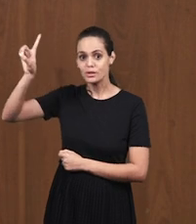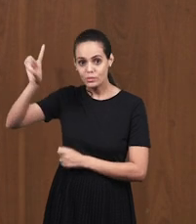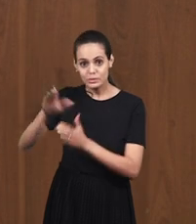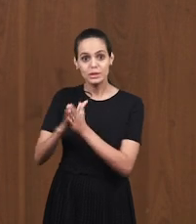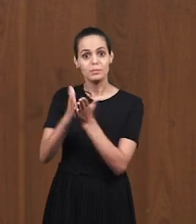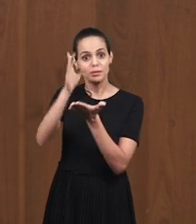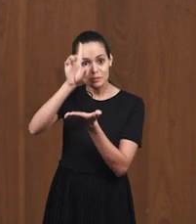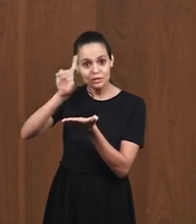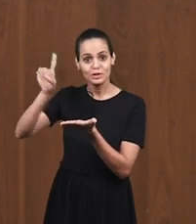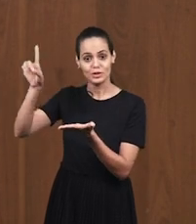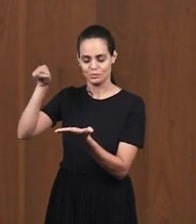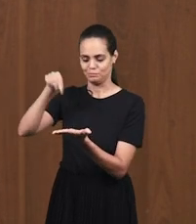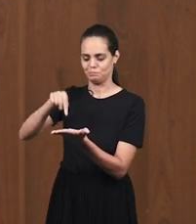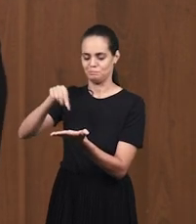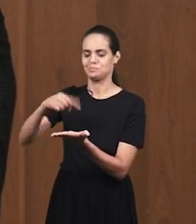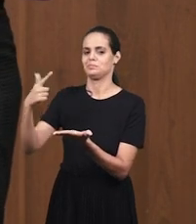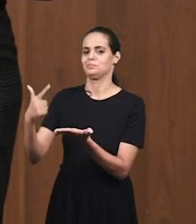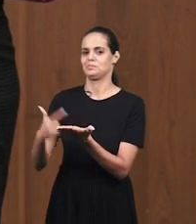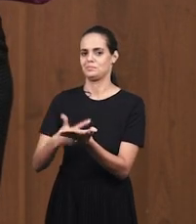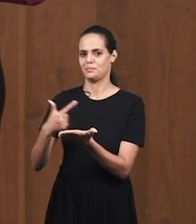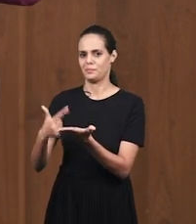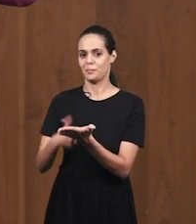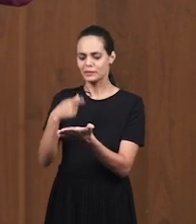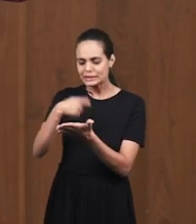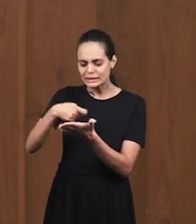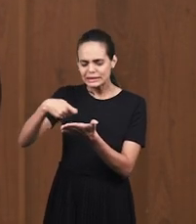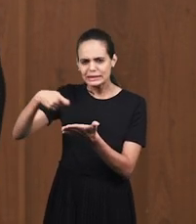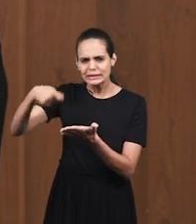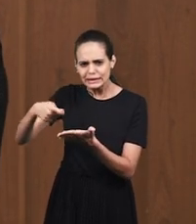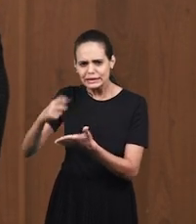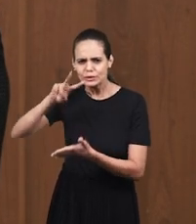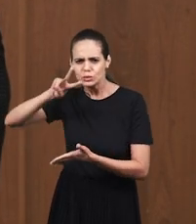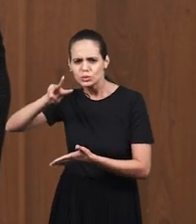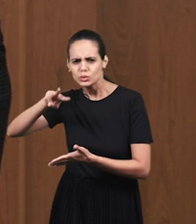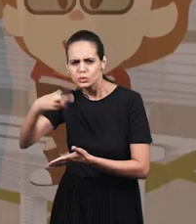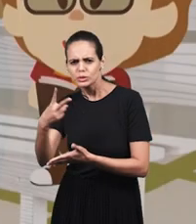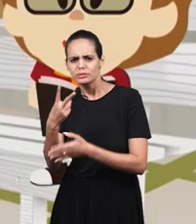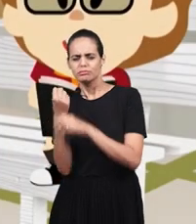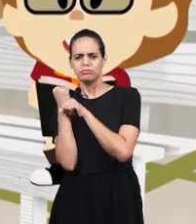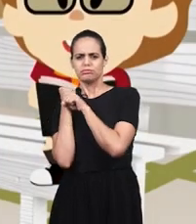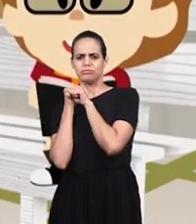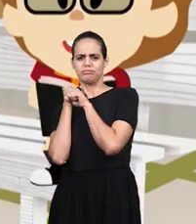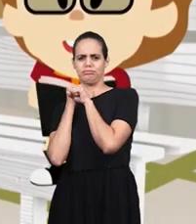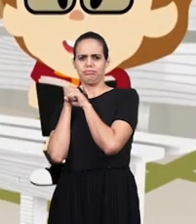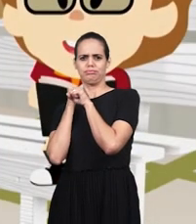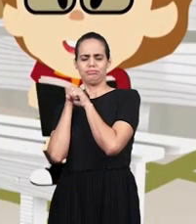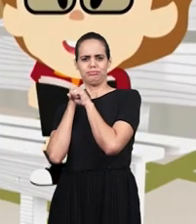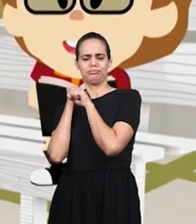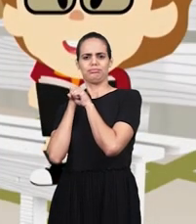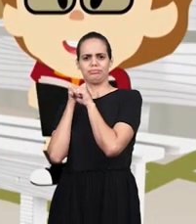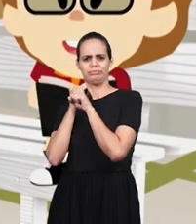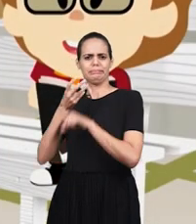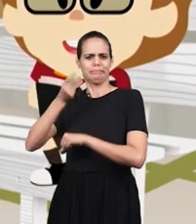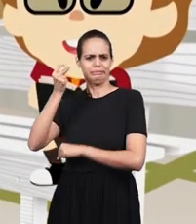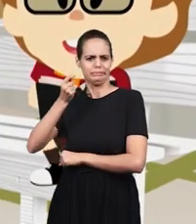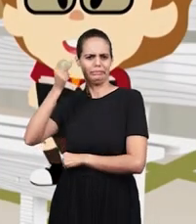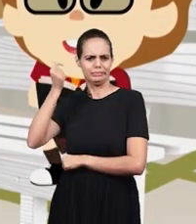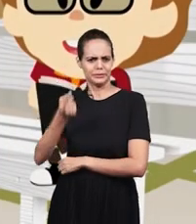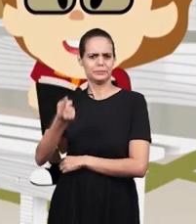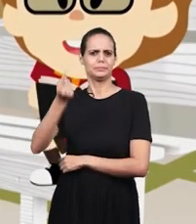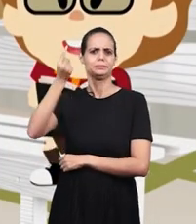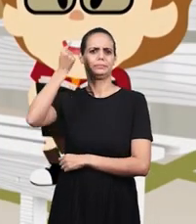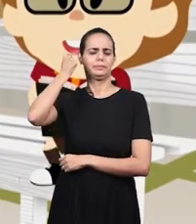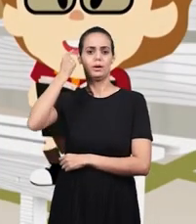Божье. Это правда. Эта книга была написана 2000 лет назад. Это